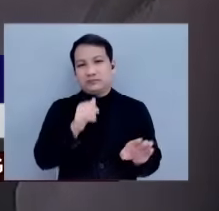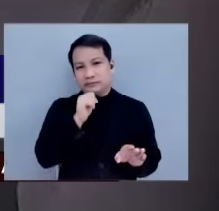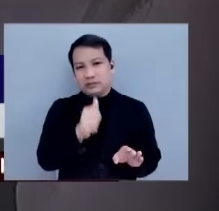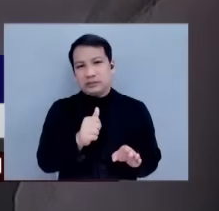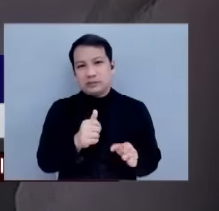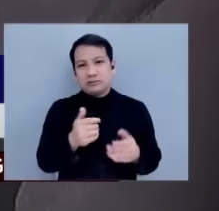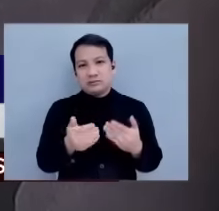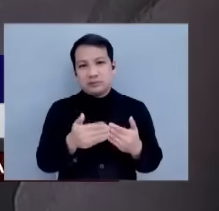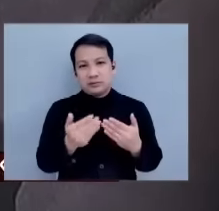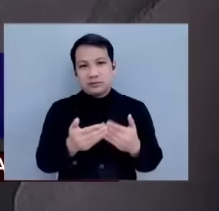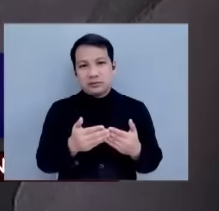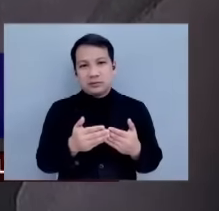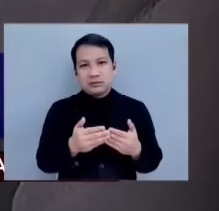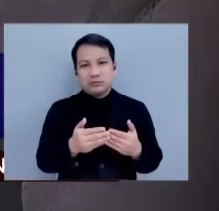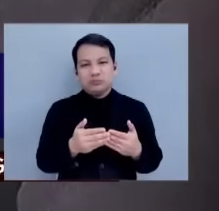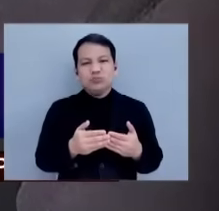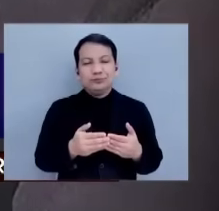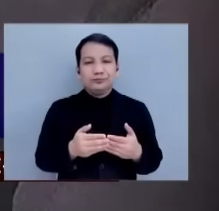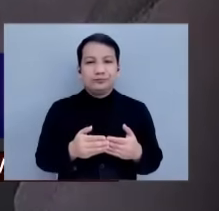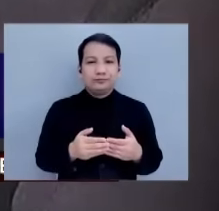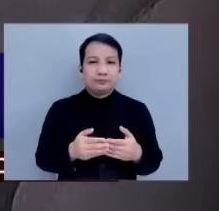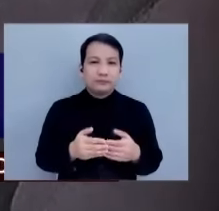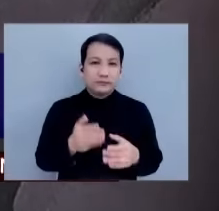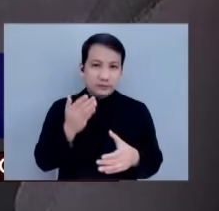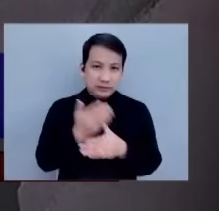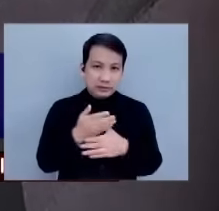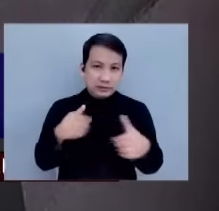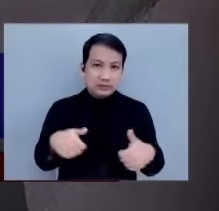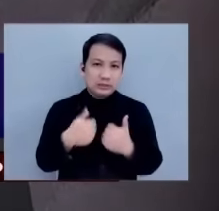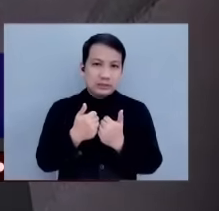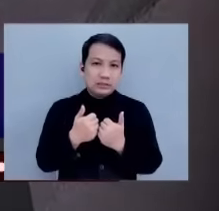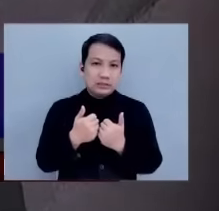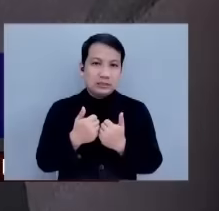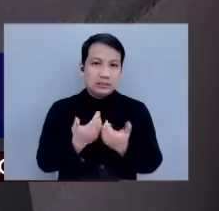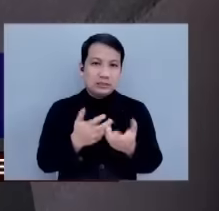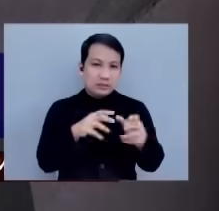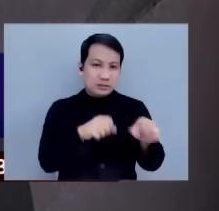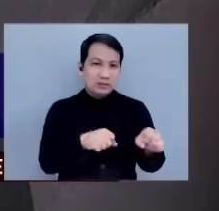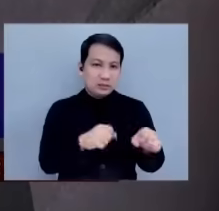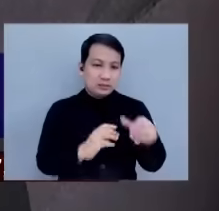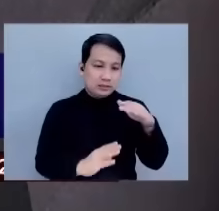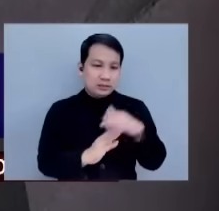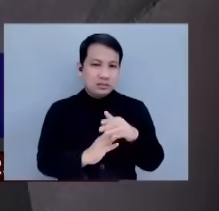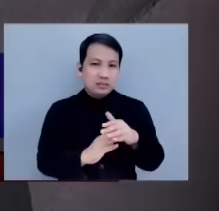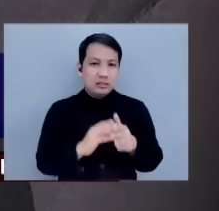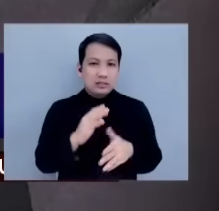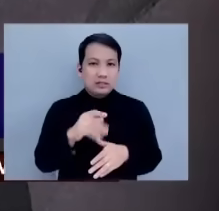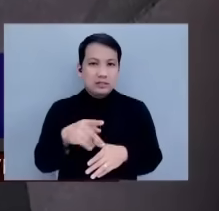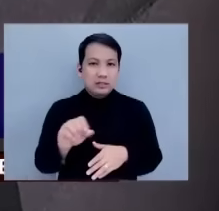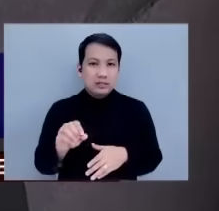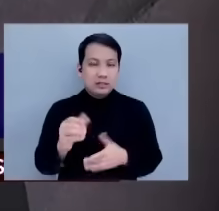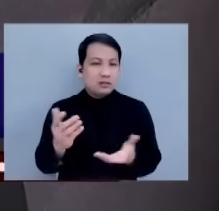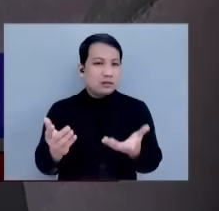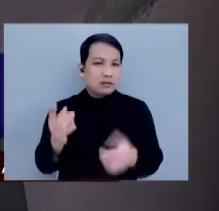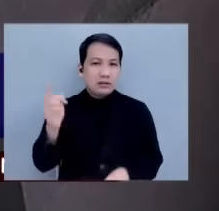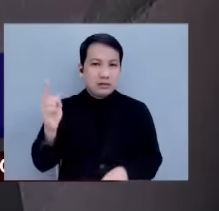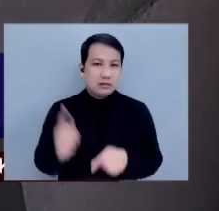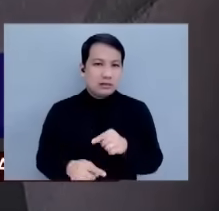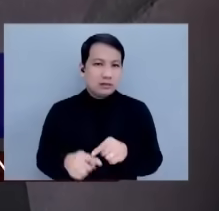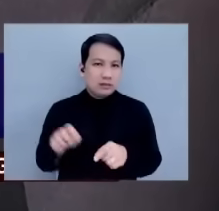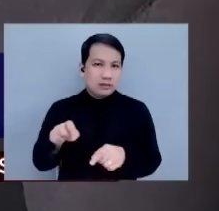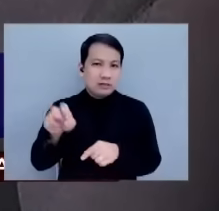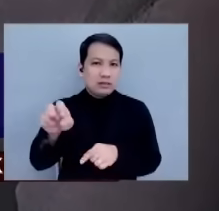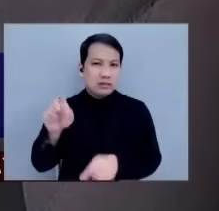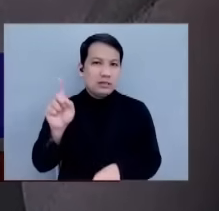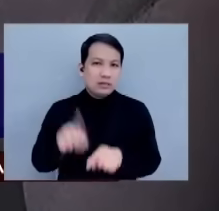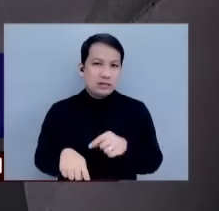pag dumating na sa makadisgrasya na, wala silang habol. Kasi pagpasok ang sasakyan, talagang hindi dapat ibiyahe yan. Kasi wala silang